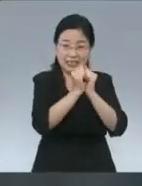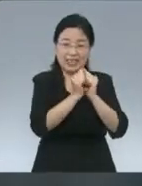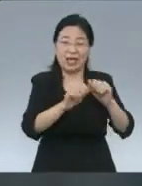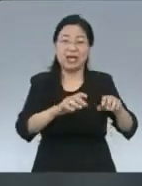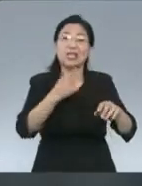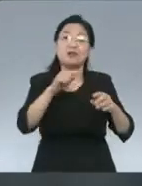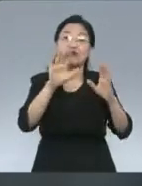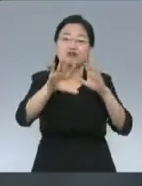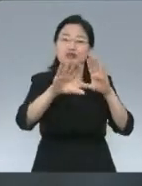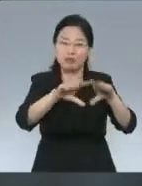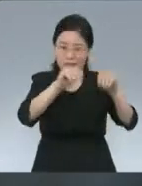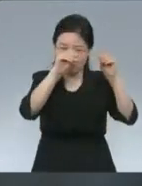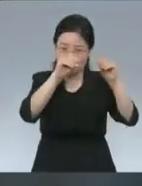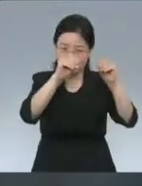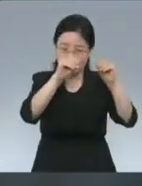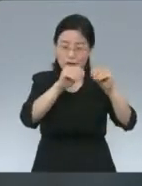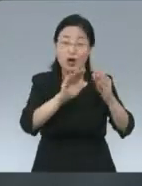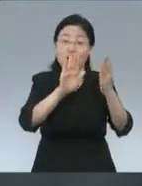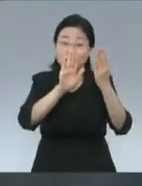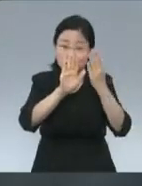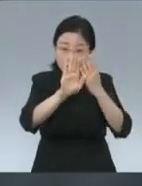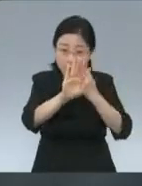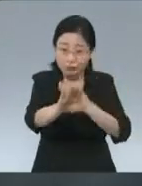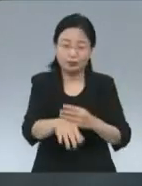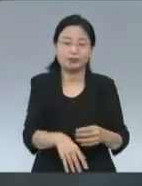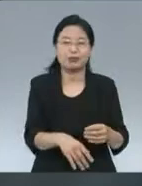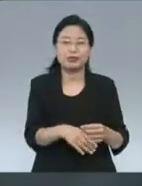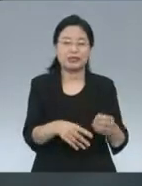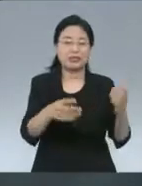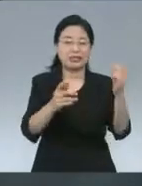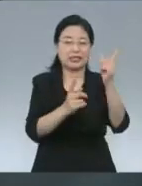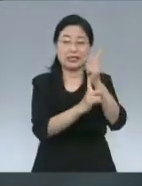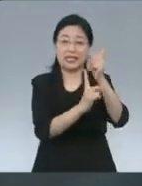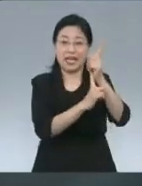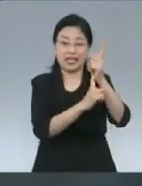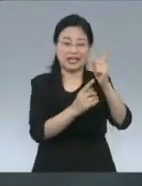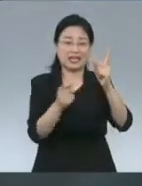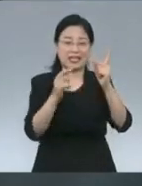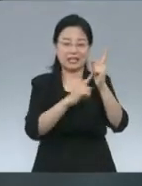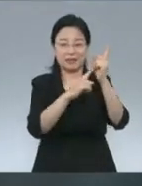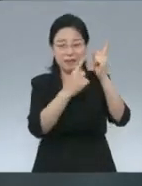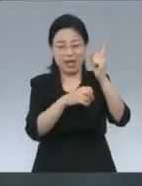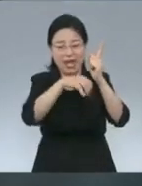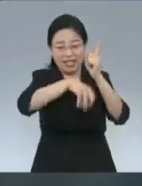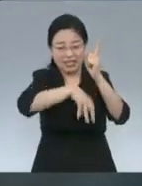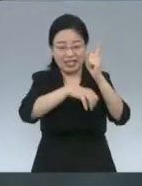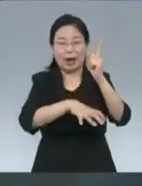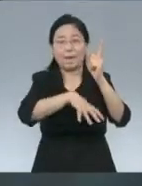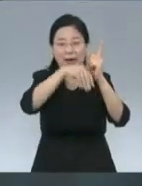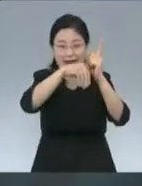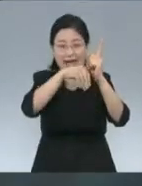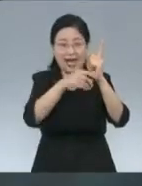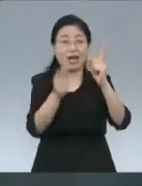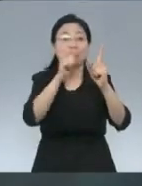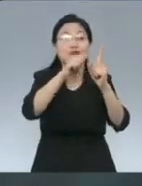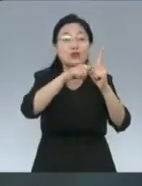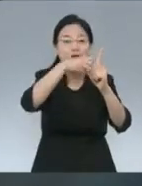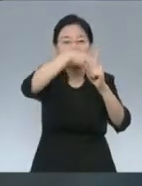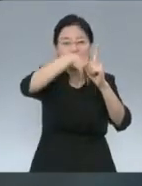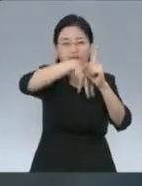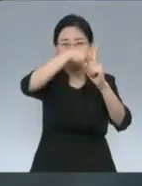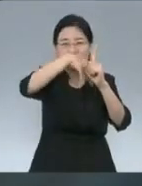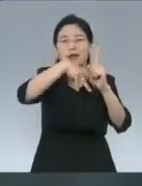der Bodenstation. Das koreanische Raumfahrtforschungsinstitut stellte um 14 Uhr anhand einer Analyse der